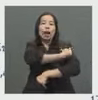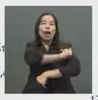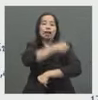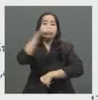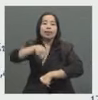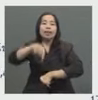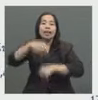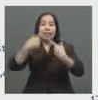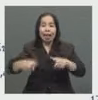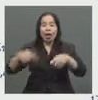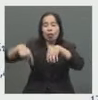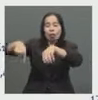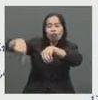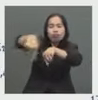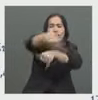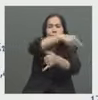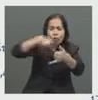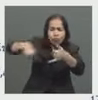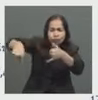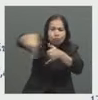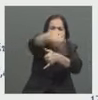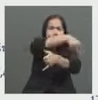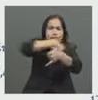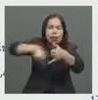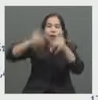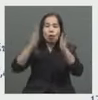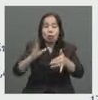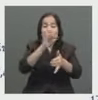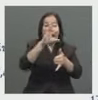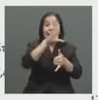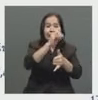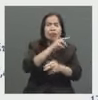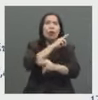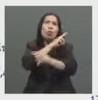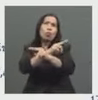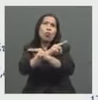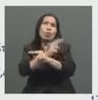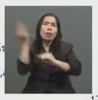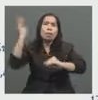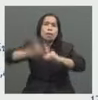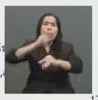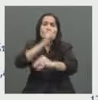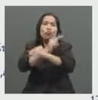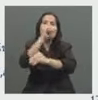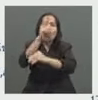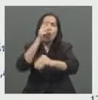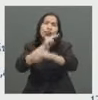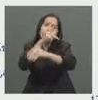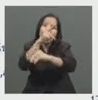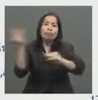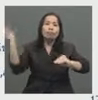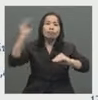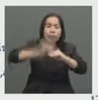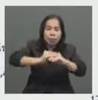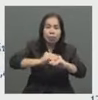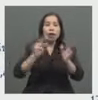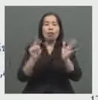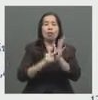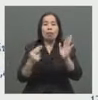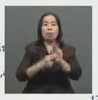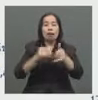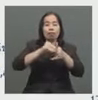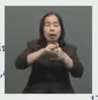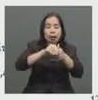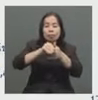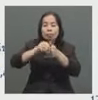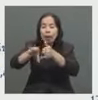จะมีคนแวดล้อมคนเหล่านี้850คูณประมาณสัก2เท่าถึง3เท่าที่มีอัต